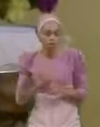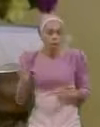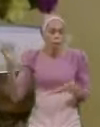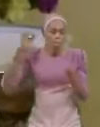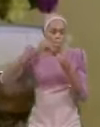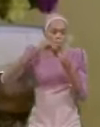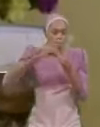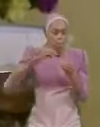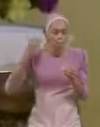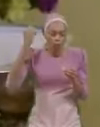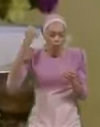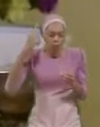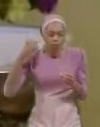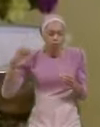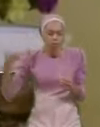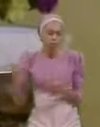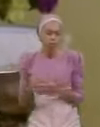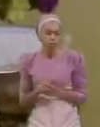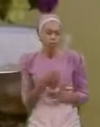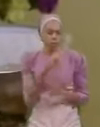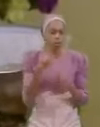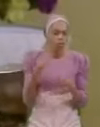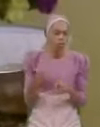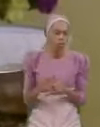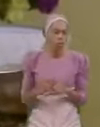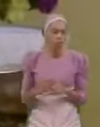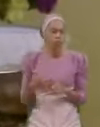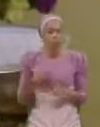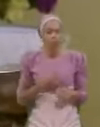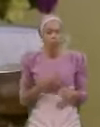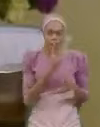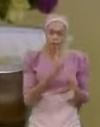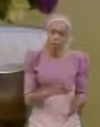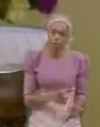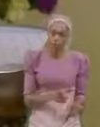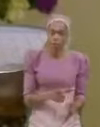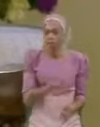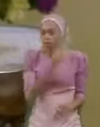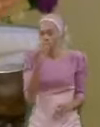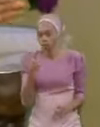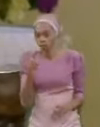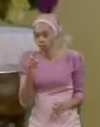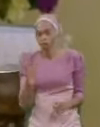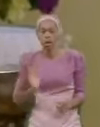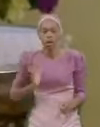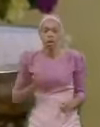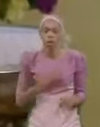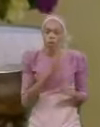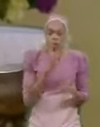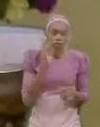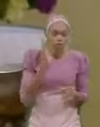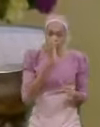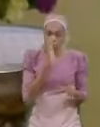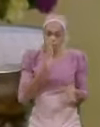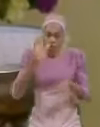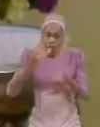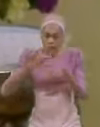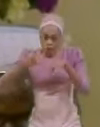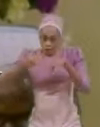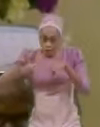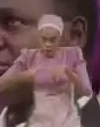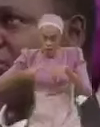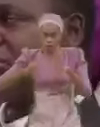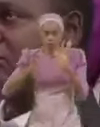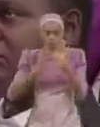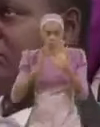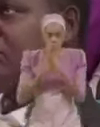au questions nos réponses doivent être basées sur les écritures nous devons chercher quelque chose qui qui est hors des écritures tout doit être